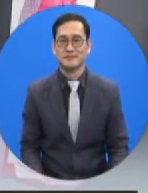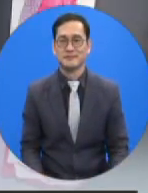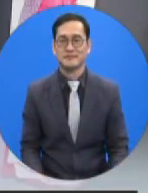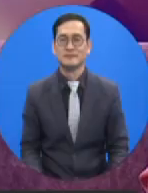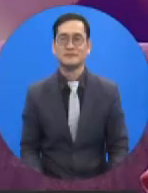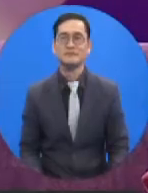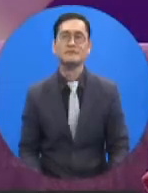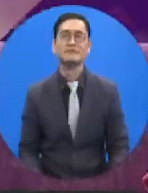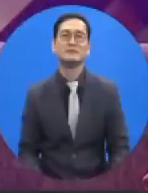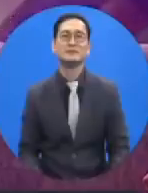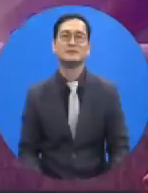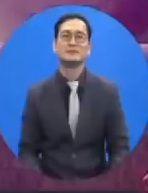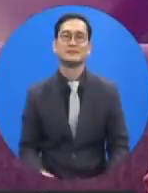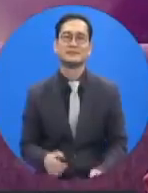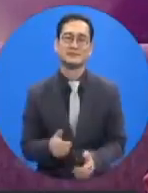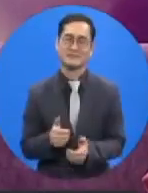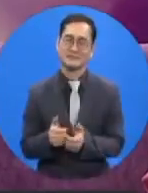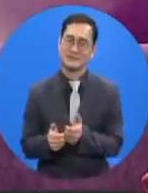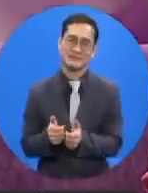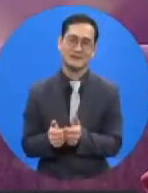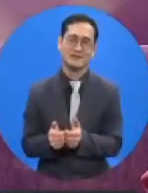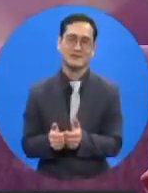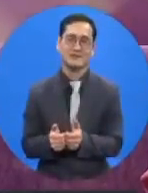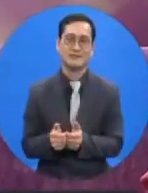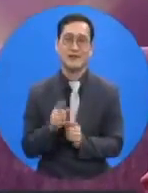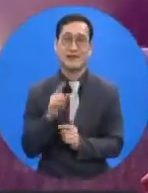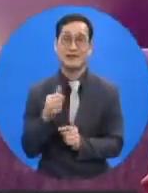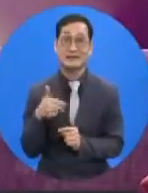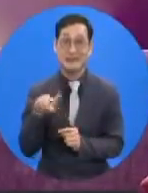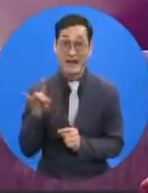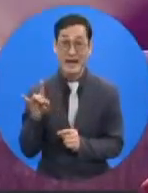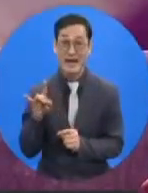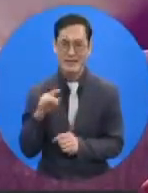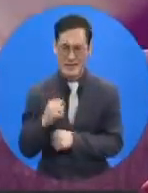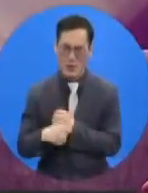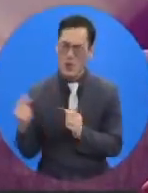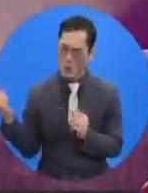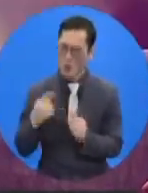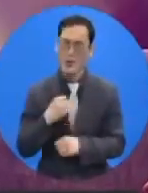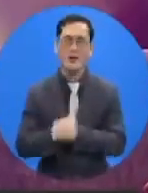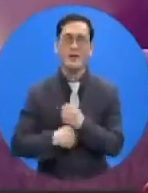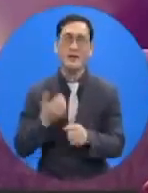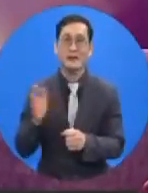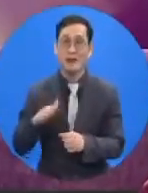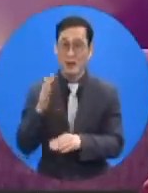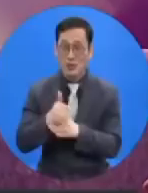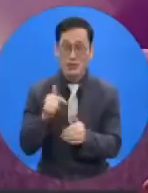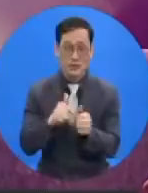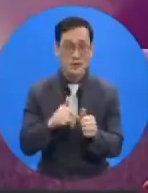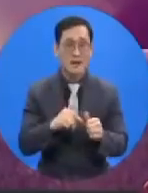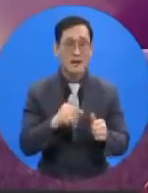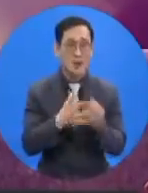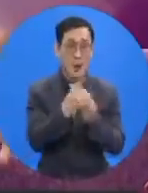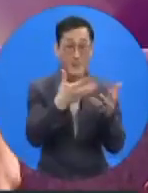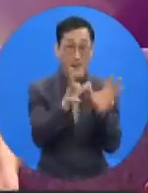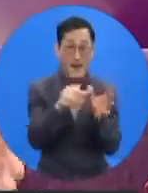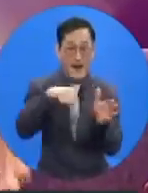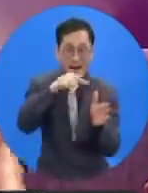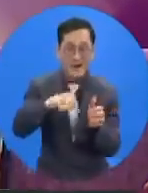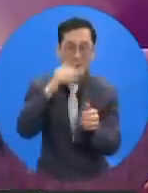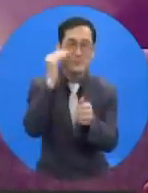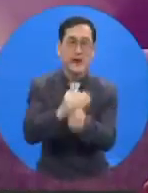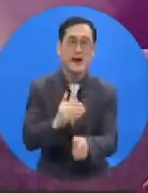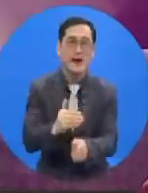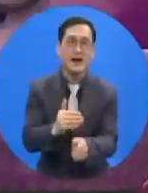박성희 대변인 이거 부적절하죠. 이은재 의원이 오는 건 자유지만 엄연하게 컷오프가 됐고 그 다른 당에서도 한번